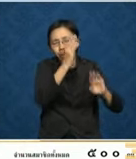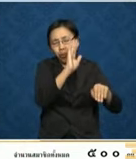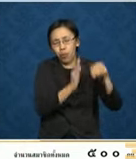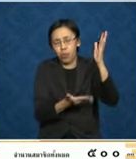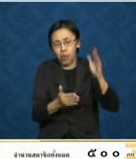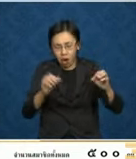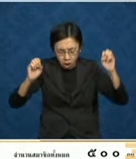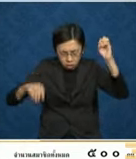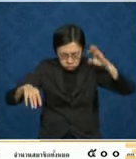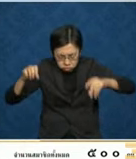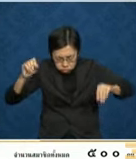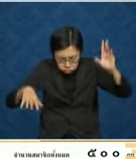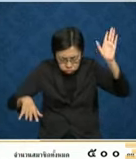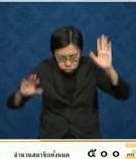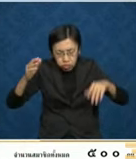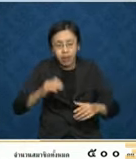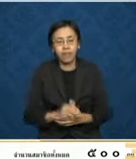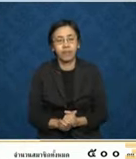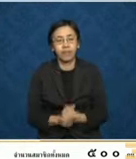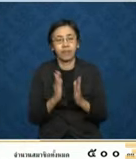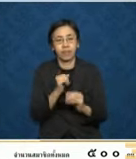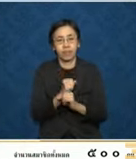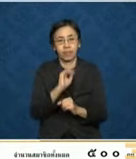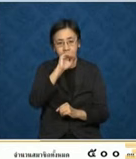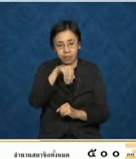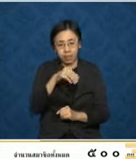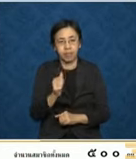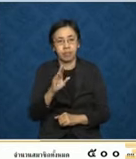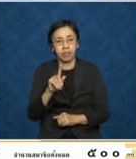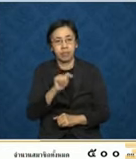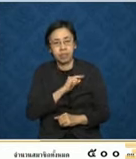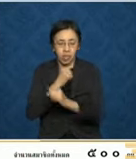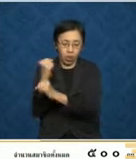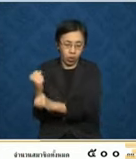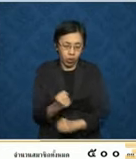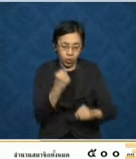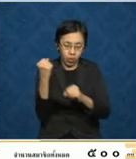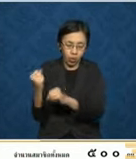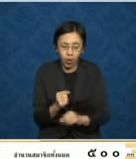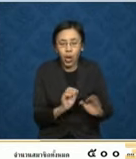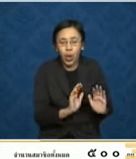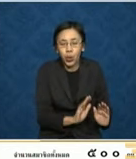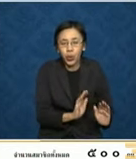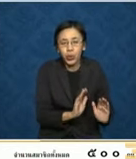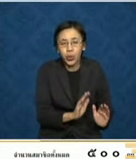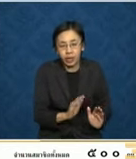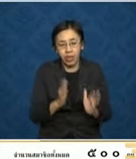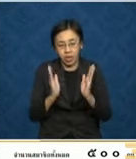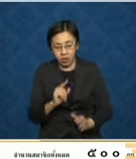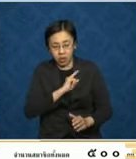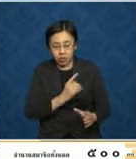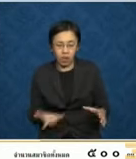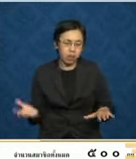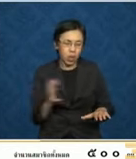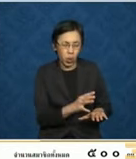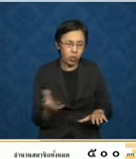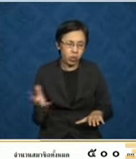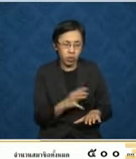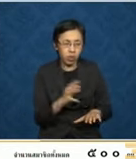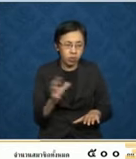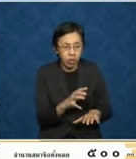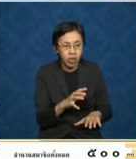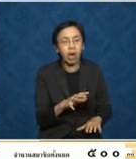ที่จากท้องถิ่นนะคะเทศบาลอบต.เนี่ยเขาจะต้องมาเก็บกวาดกองรวมกันแล้วก็จัดหาคนเนี่ยมาขนขยะตรงเนี้ย